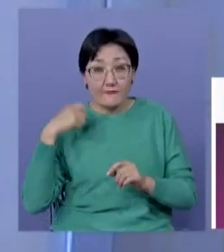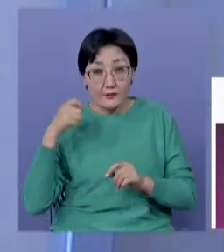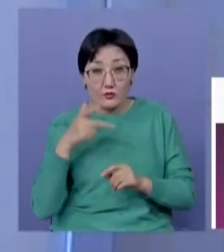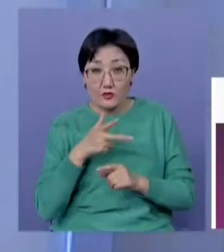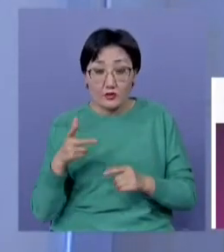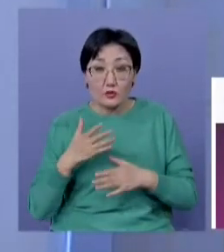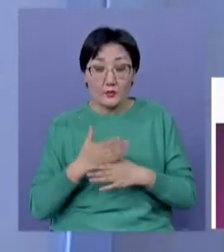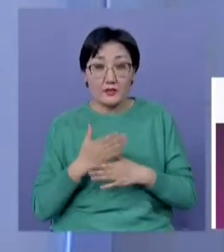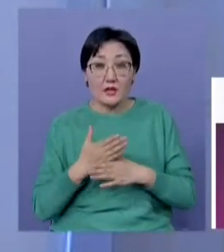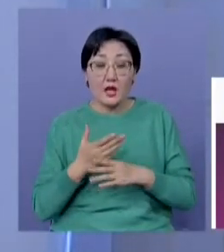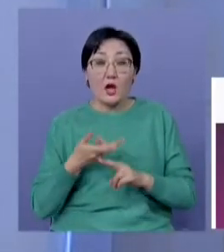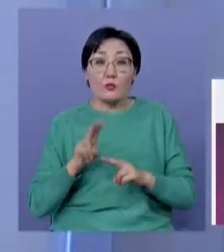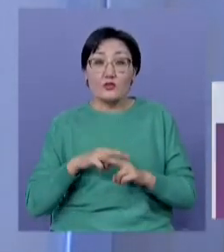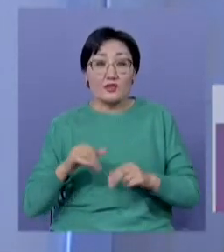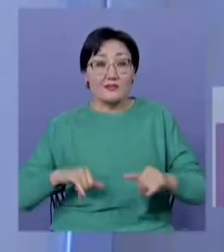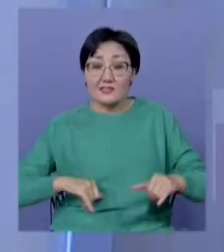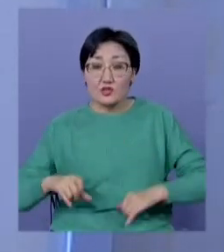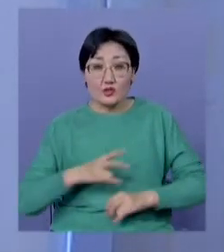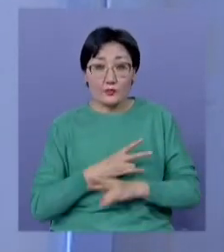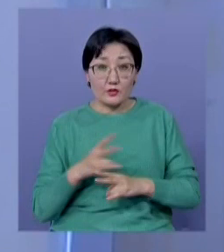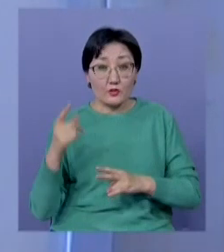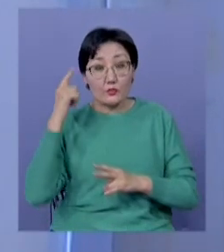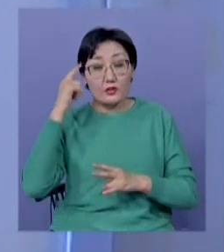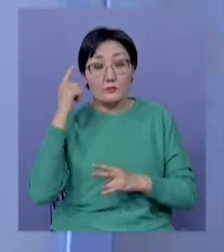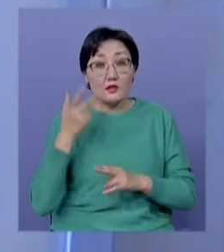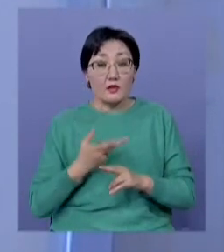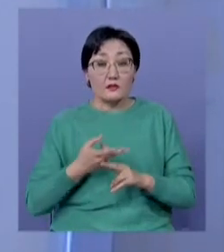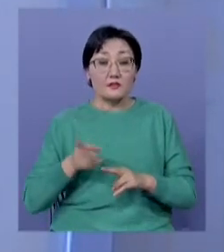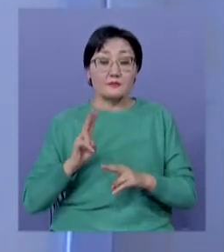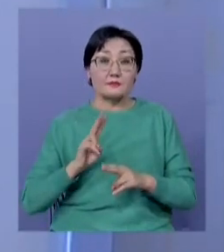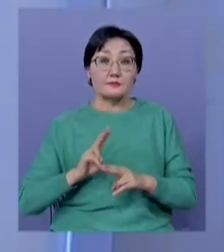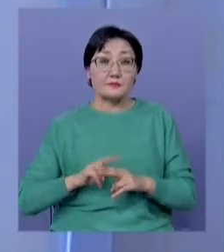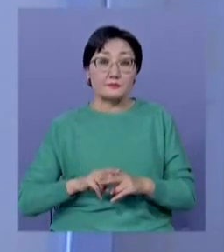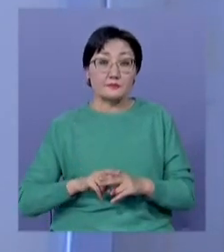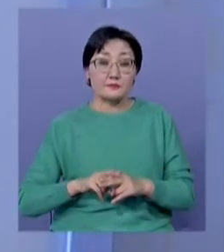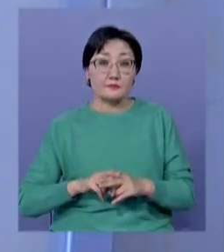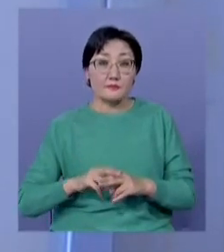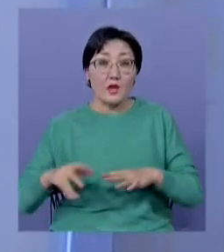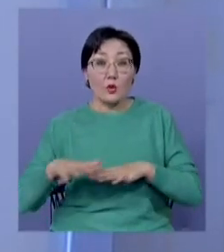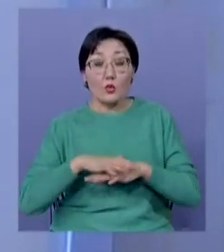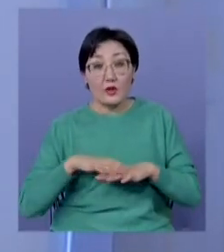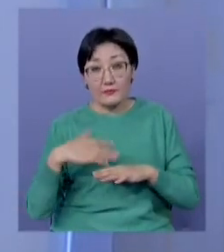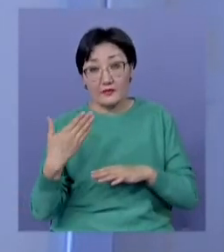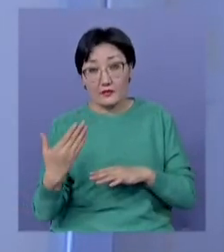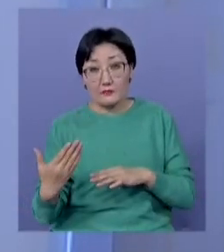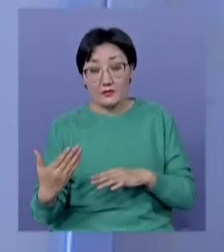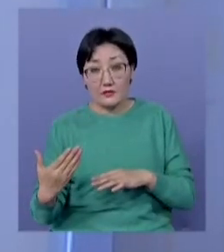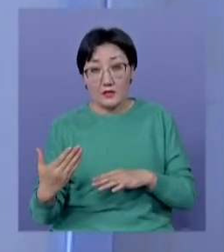Бұл нағыз зұлымдық деп ойлаймыз. Және де қоғам тарапынан